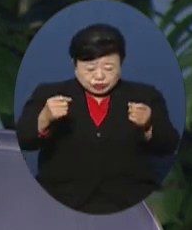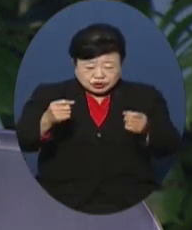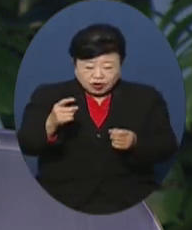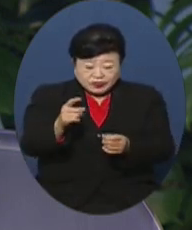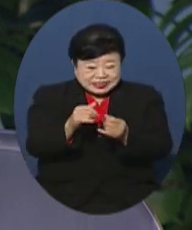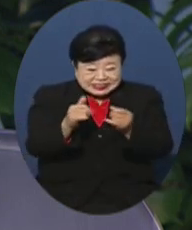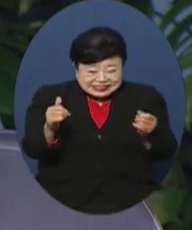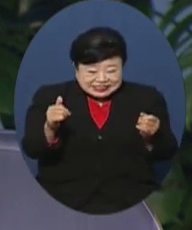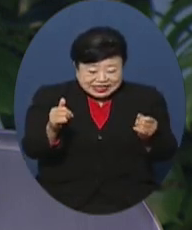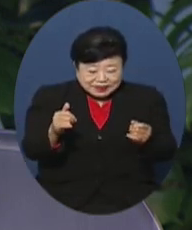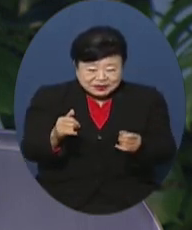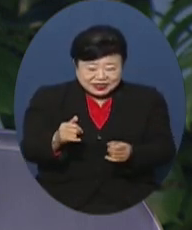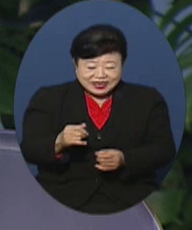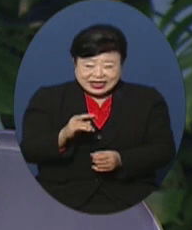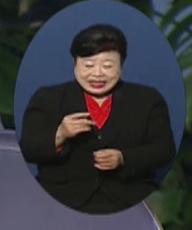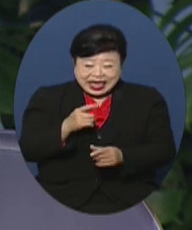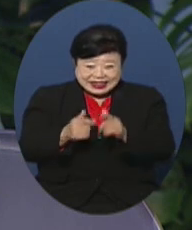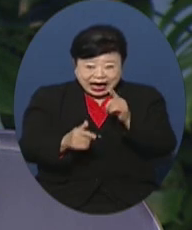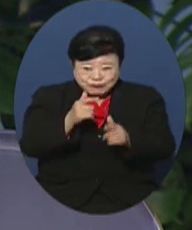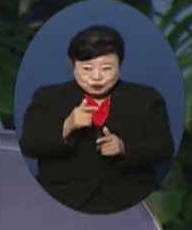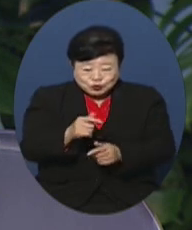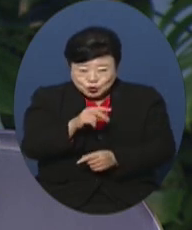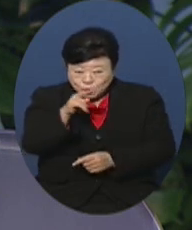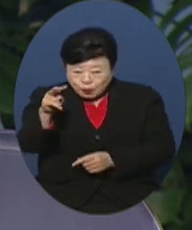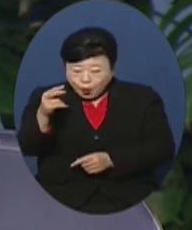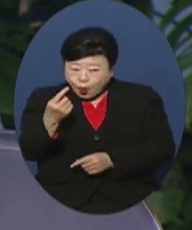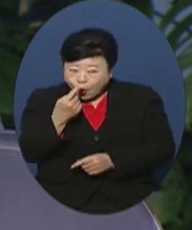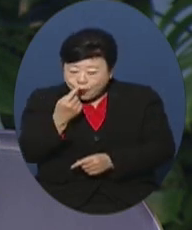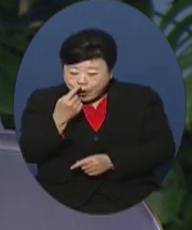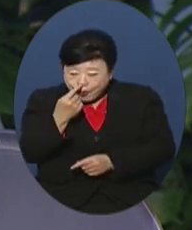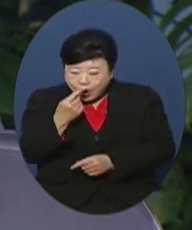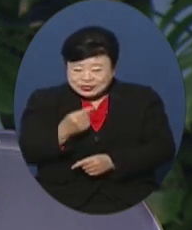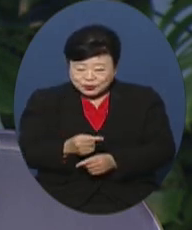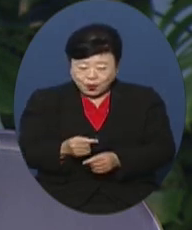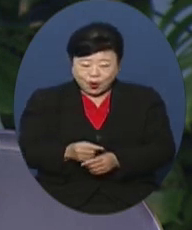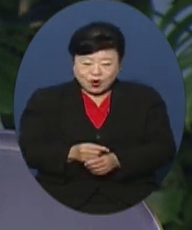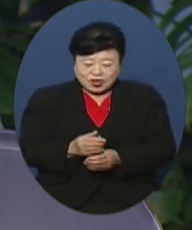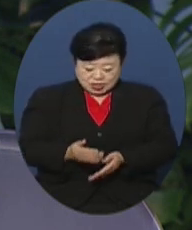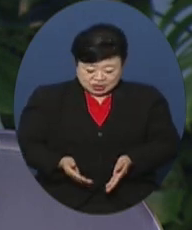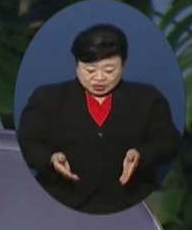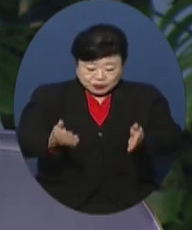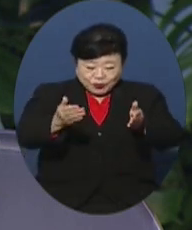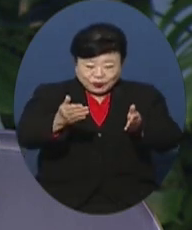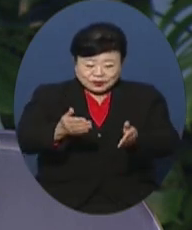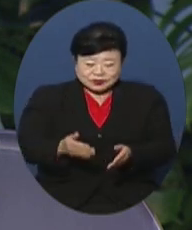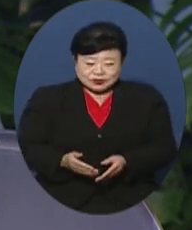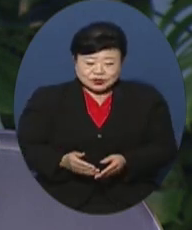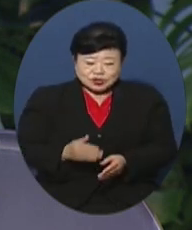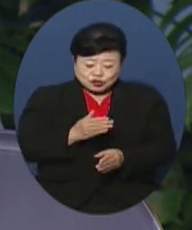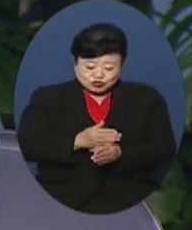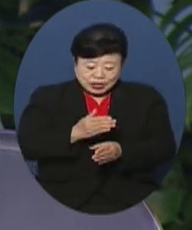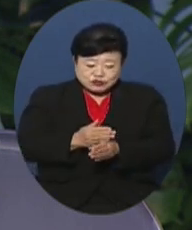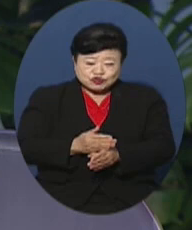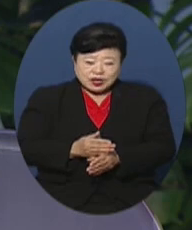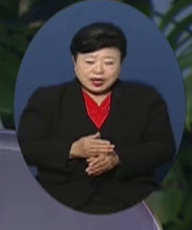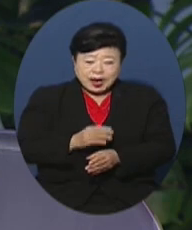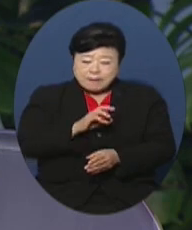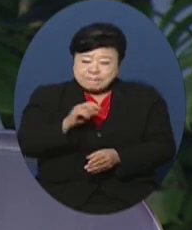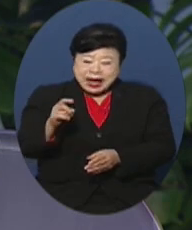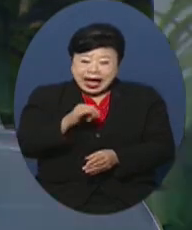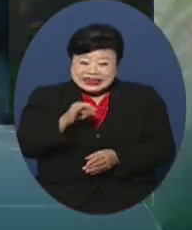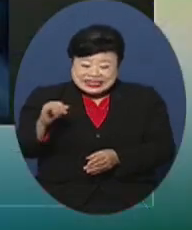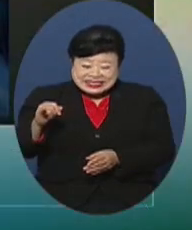사람이 대나무의 마디를 보고 아이디어를 얻어서 드럼통에 대나무